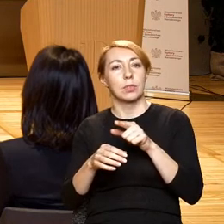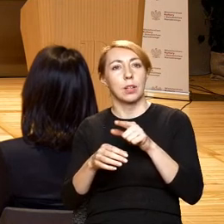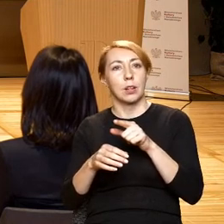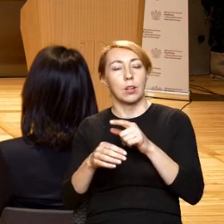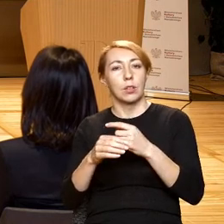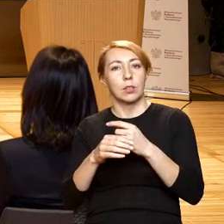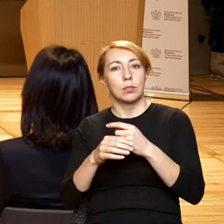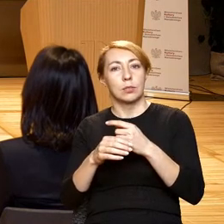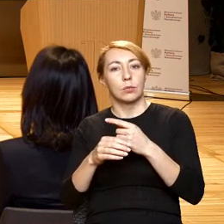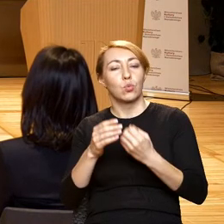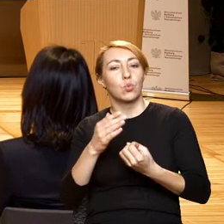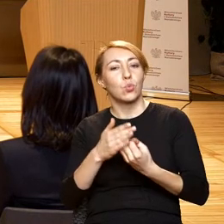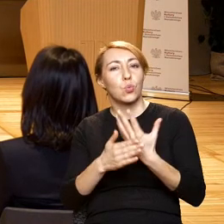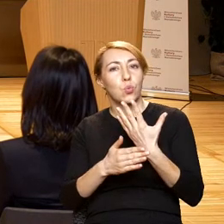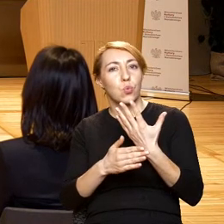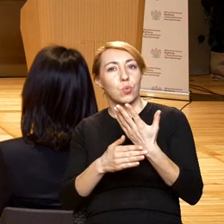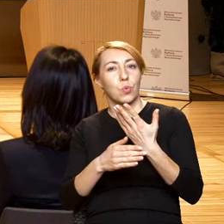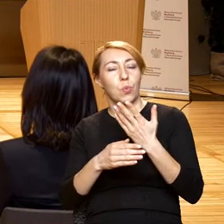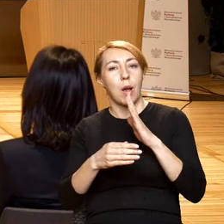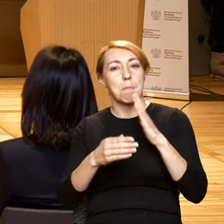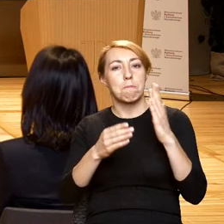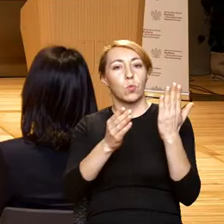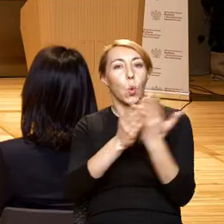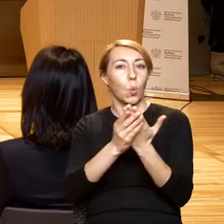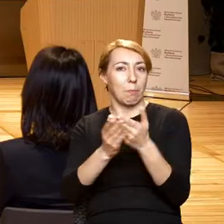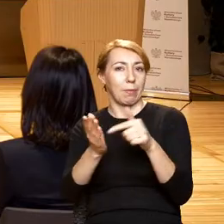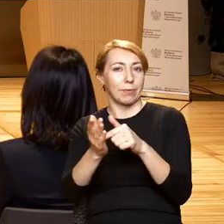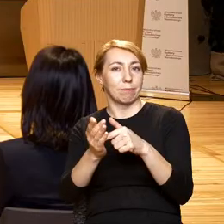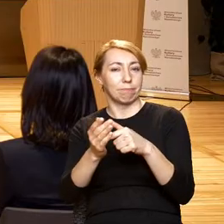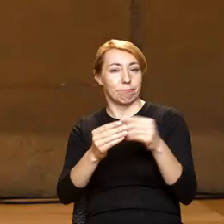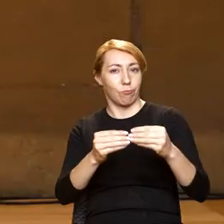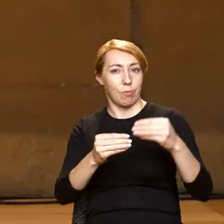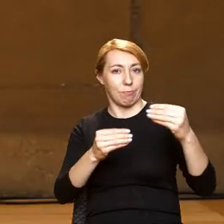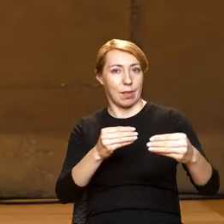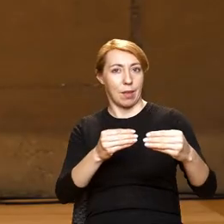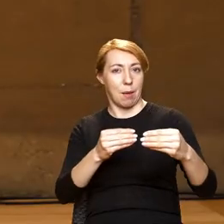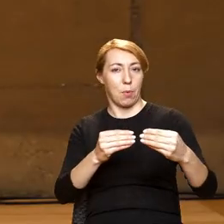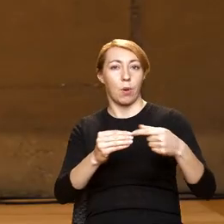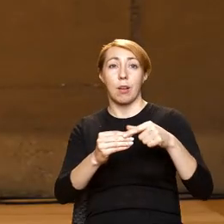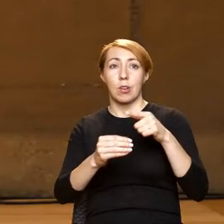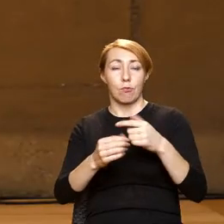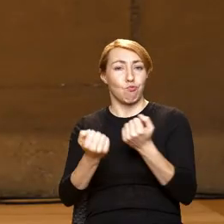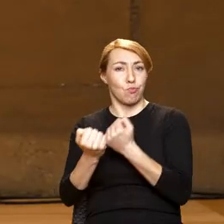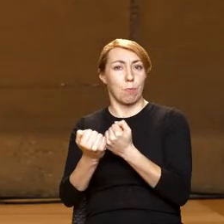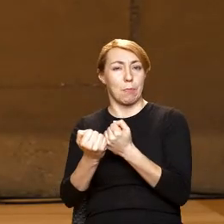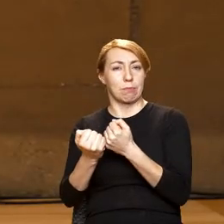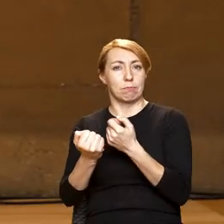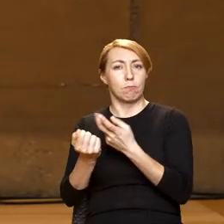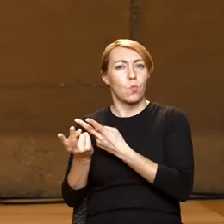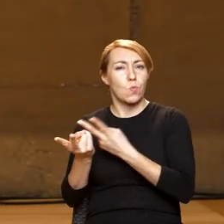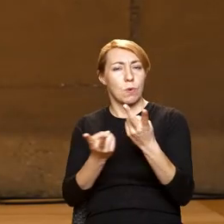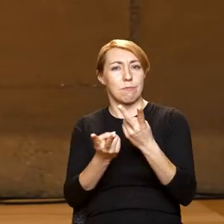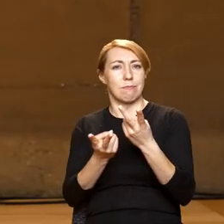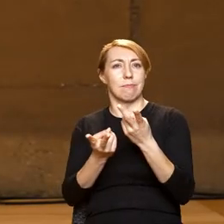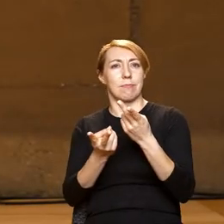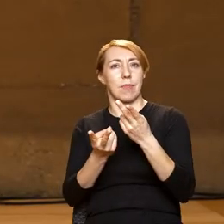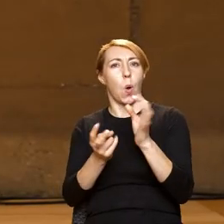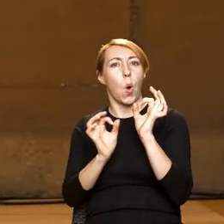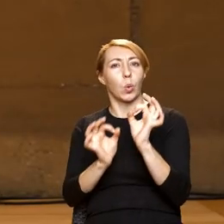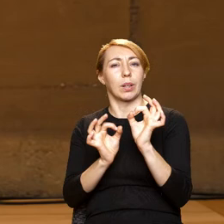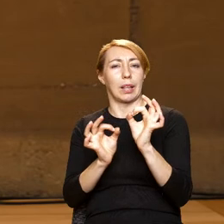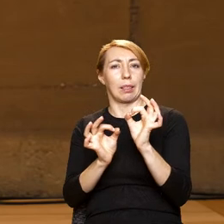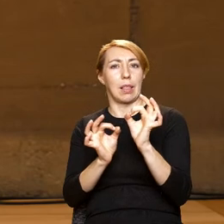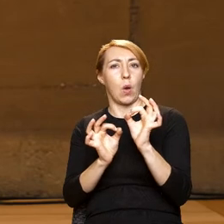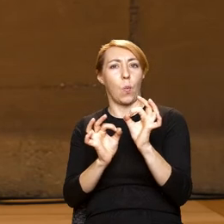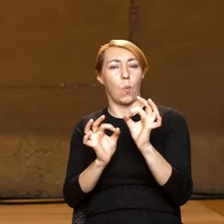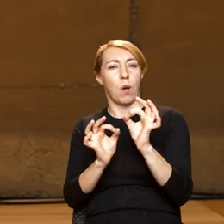źródła jako dokumentu epoki, że pani profesor zachowała właśnie ten oryginał. Mam